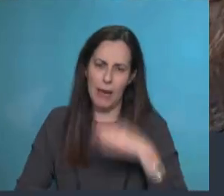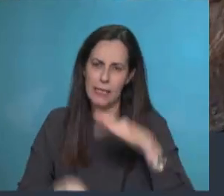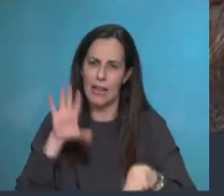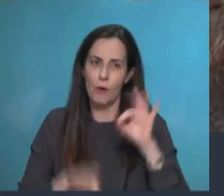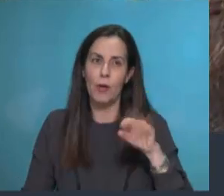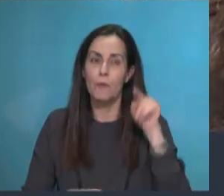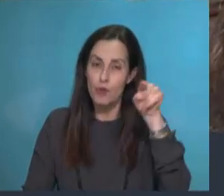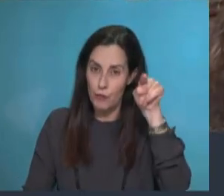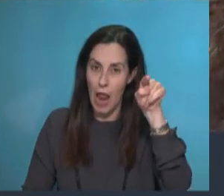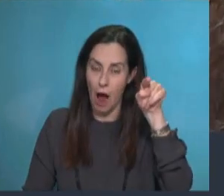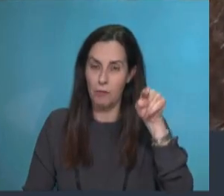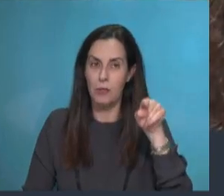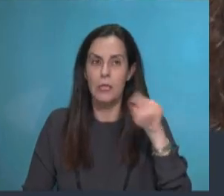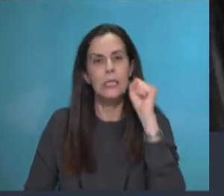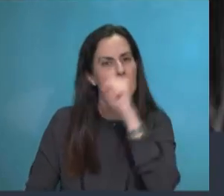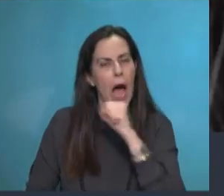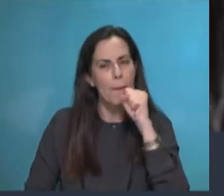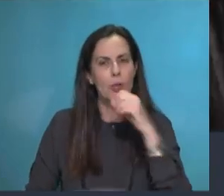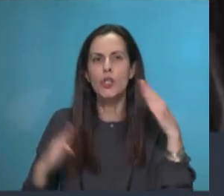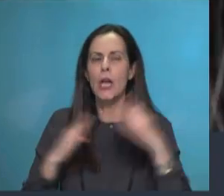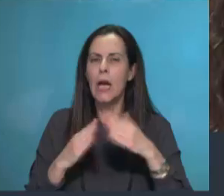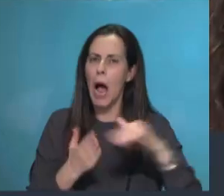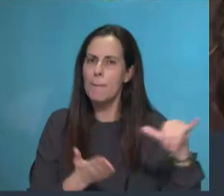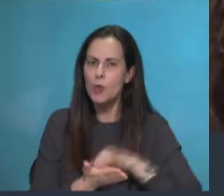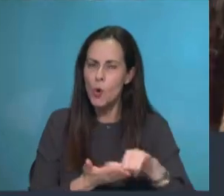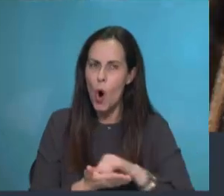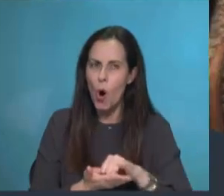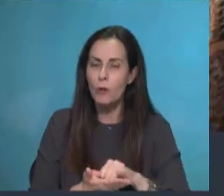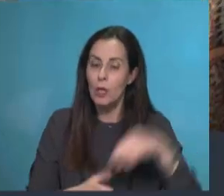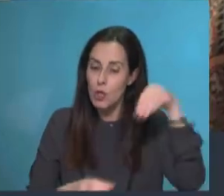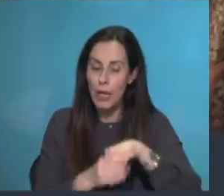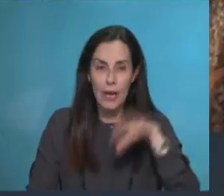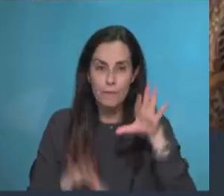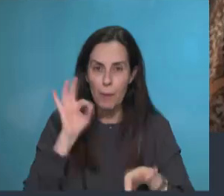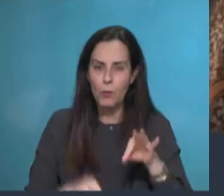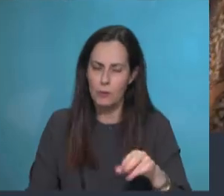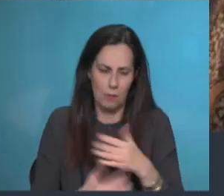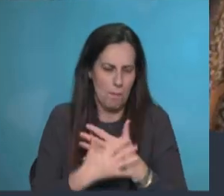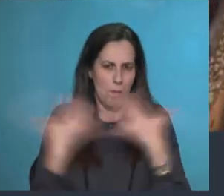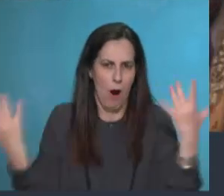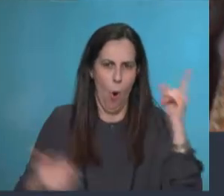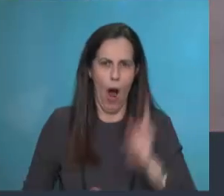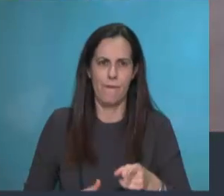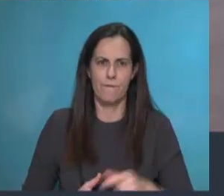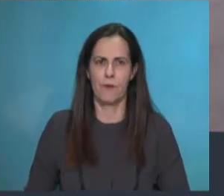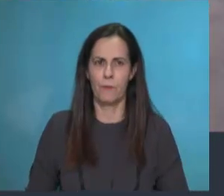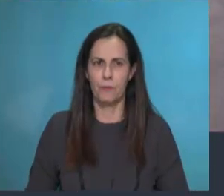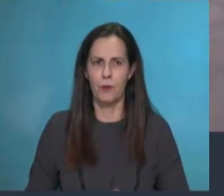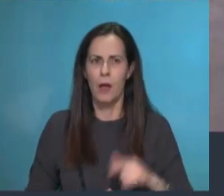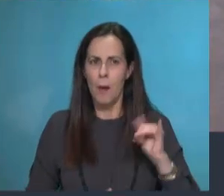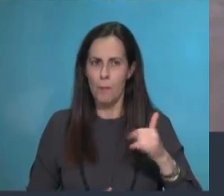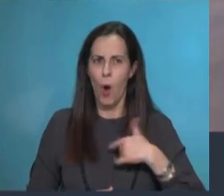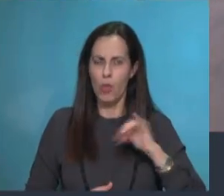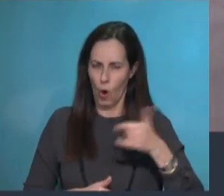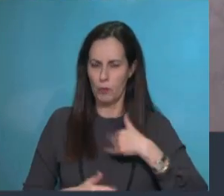בעבור מאיה בן מאיר, זמרת ישראלית שמתגוררת בניו יורק, ההשתתפות בבחירות הייתה מובנת מאליה. מפה אומנם מרחוק, אבל